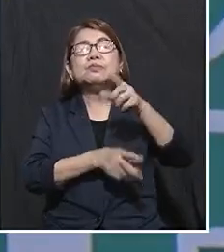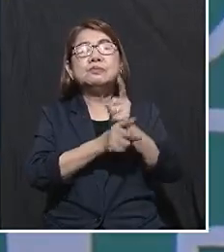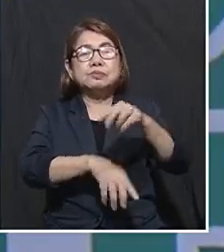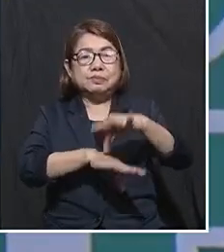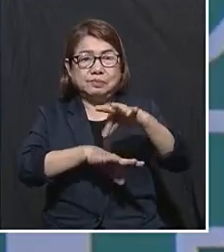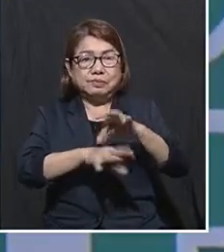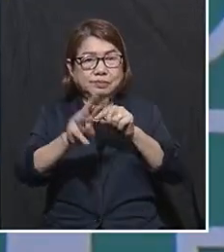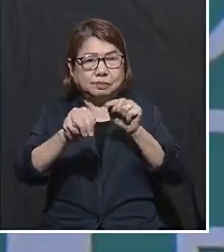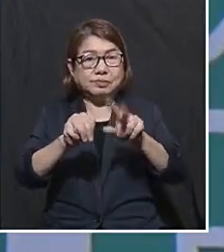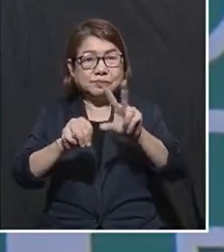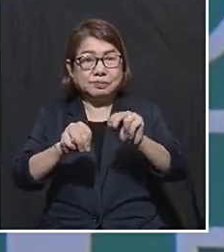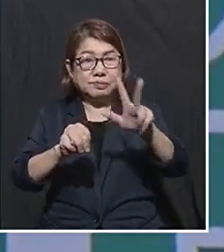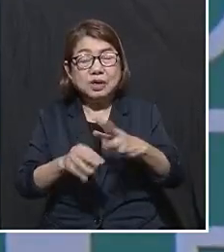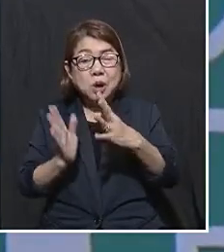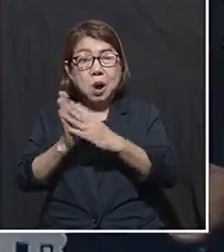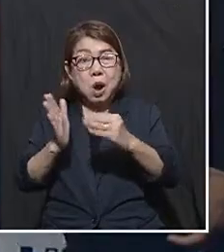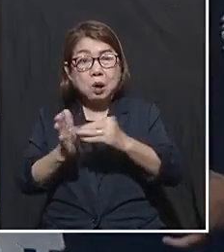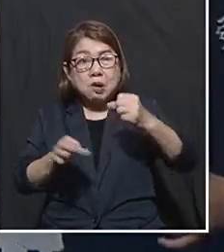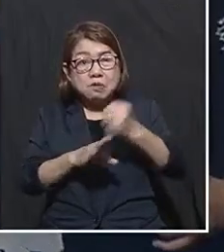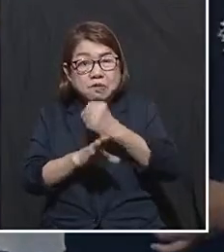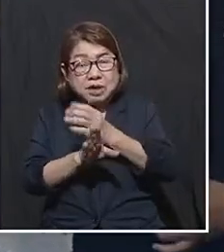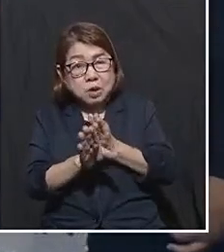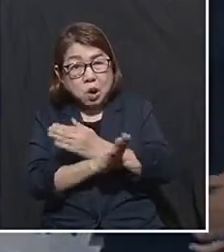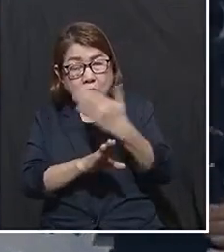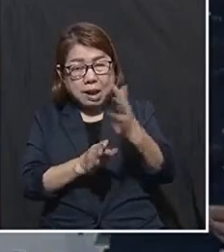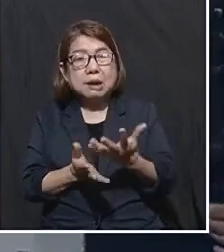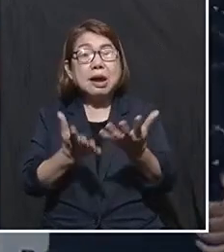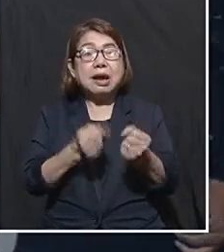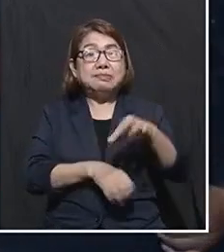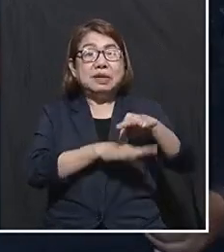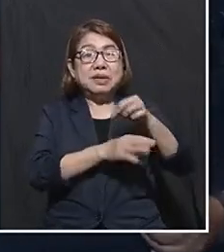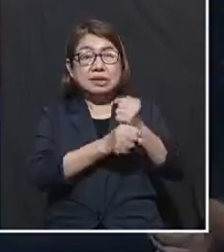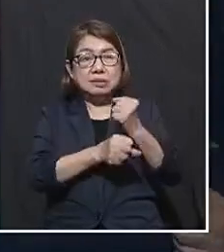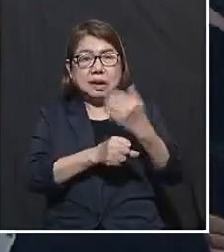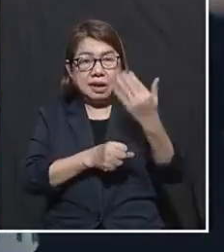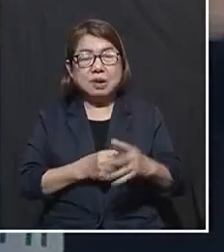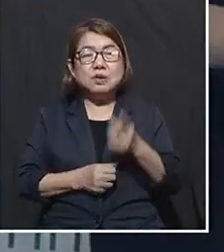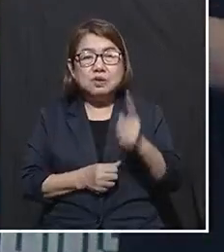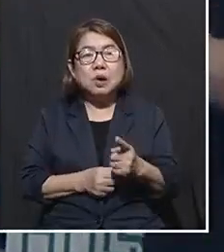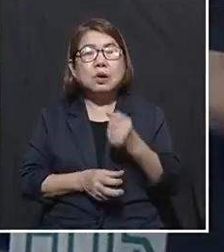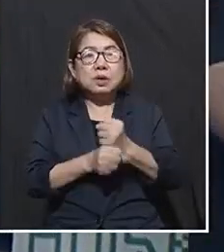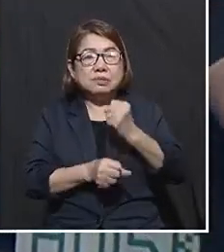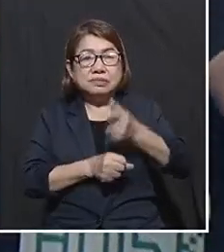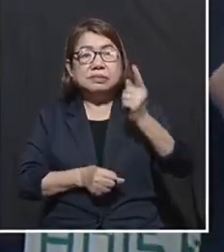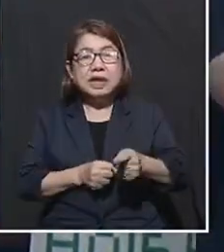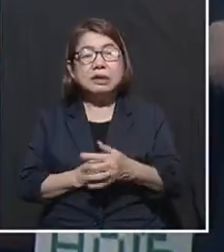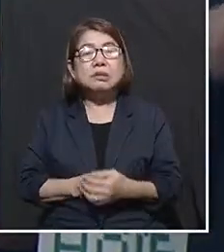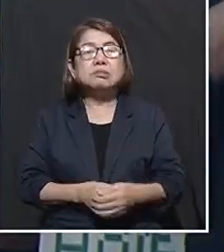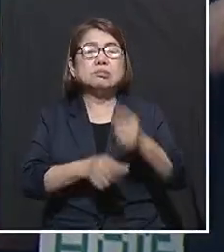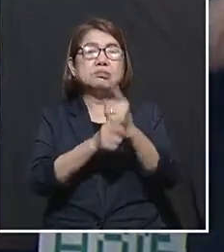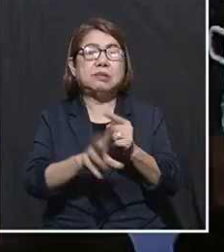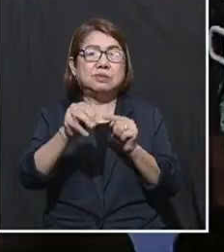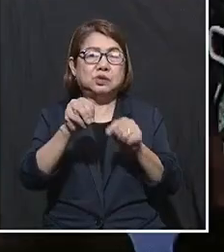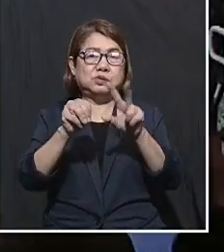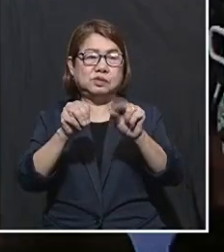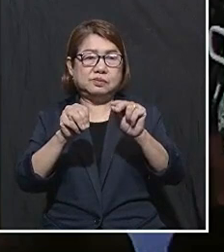มาตรา33เสร็จเรียบร้อยแล้วหลังจากนั้นเรารับเข้ามาก็จะเข้าไปในส่วนของแอคชั่นเข้ามาในระบบมาตร